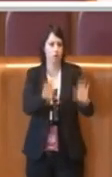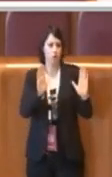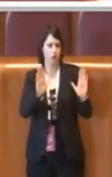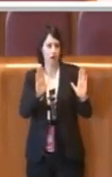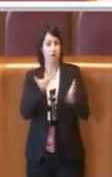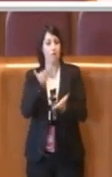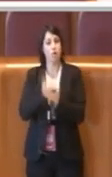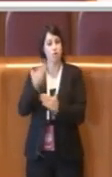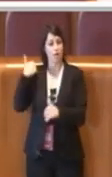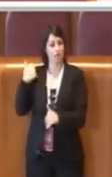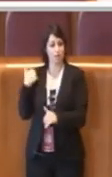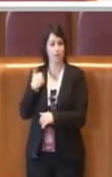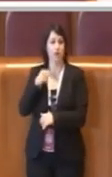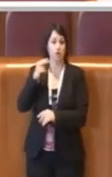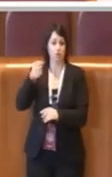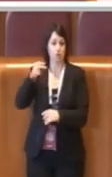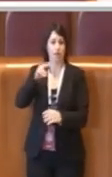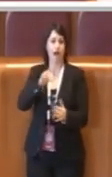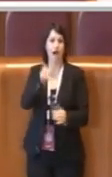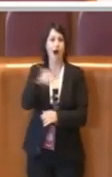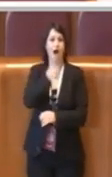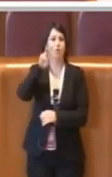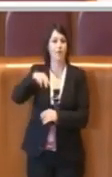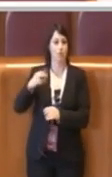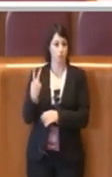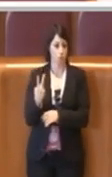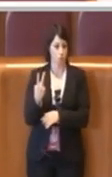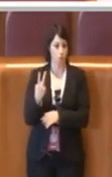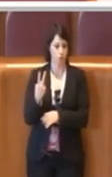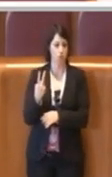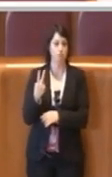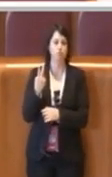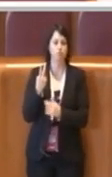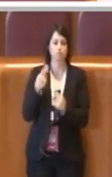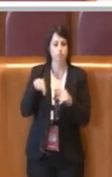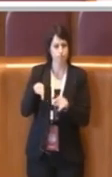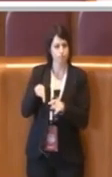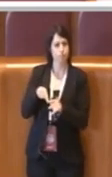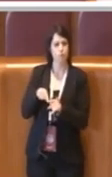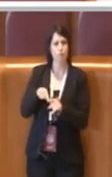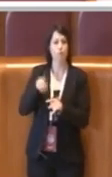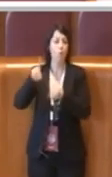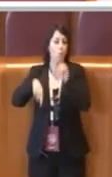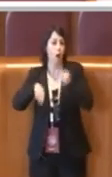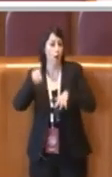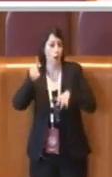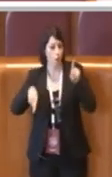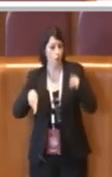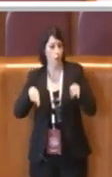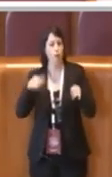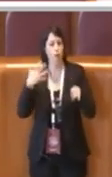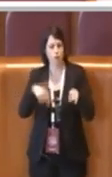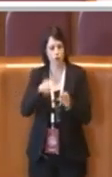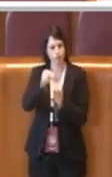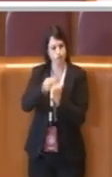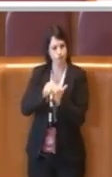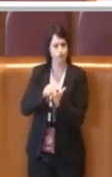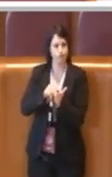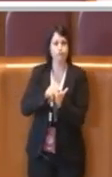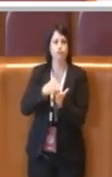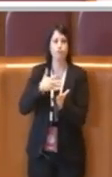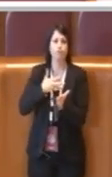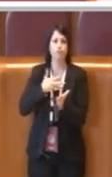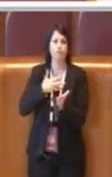2002 qualcuno aveva messo che i fondi derivanti